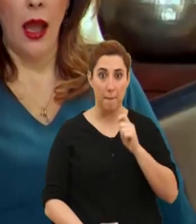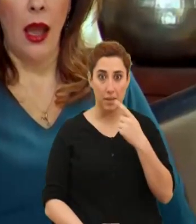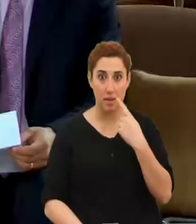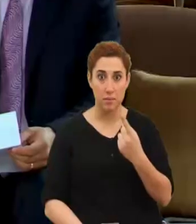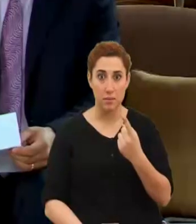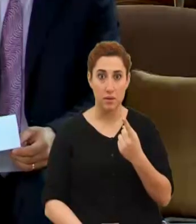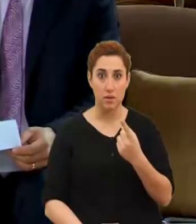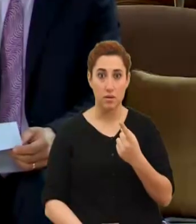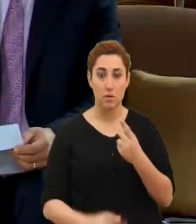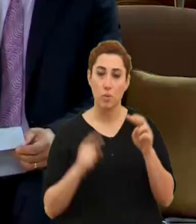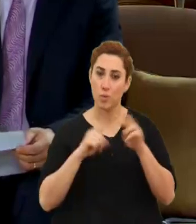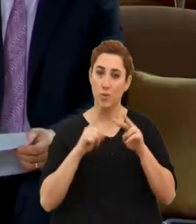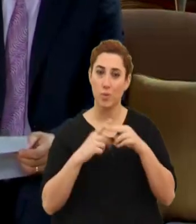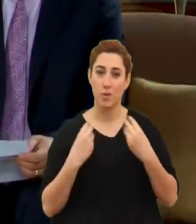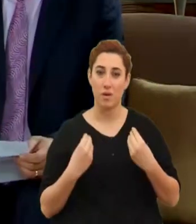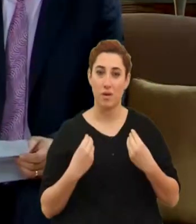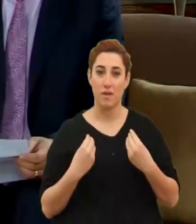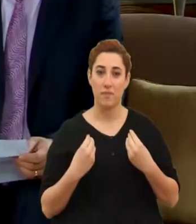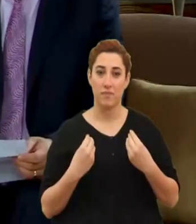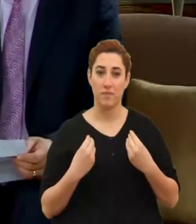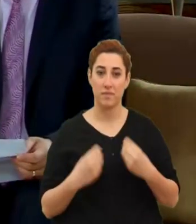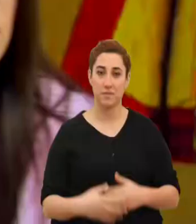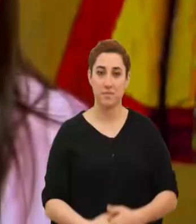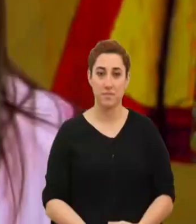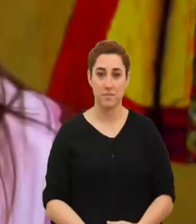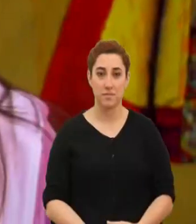Yaptın mı? Nurhan.